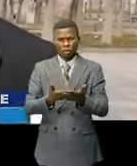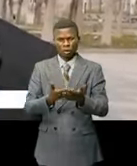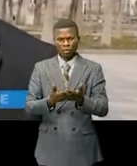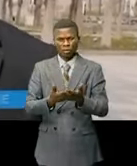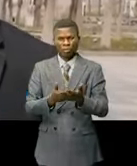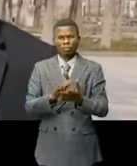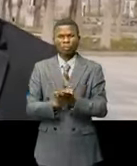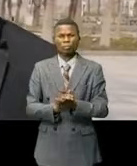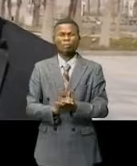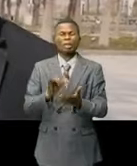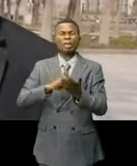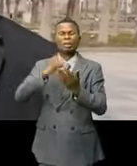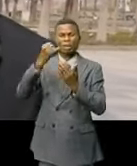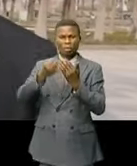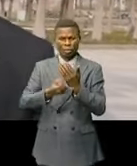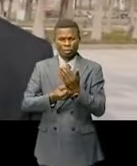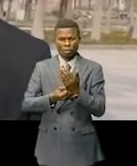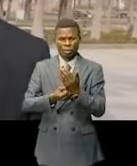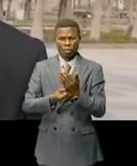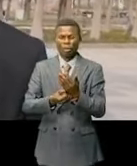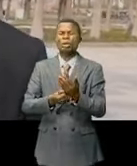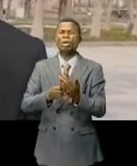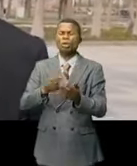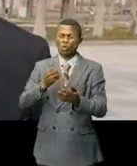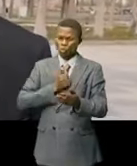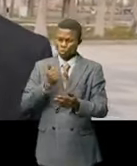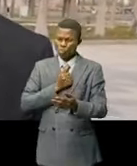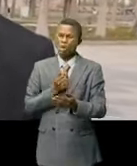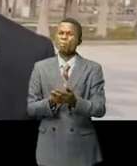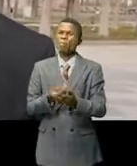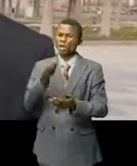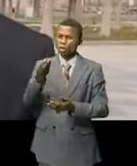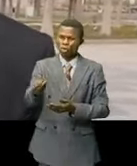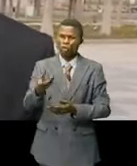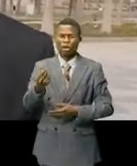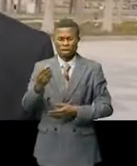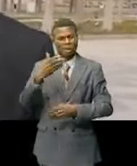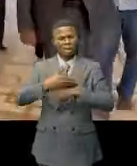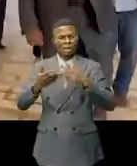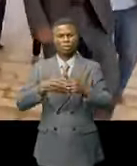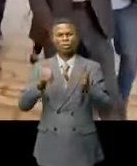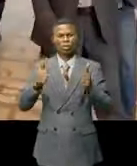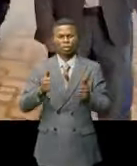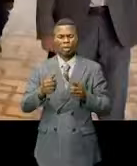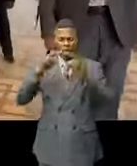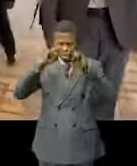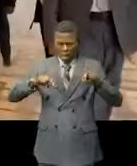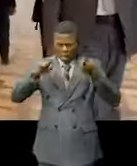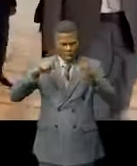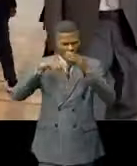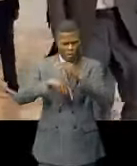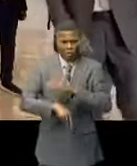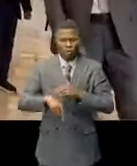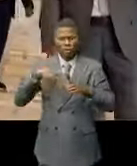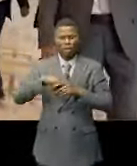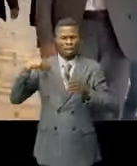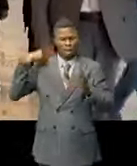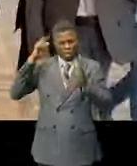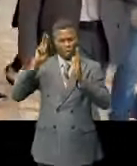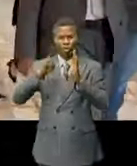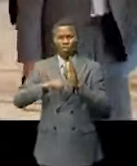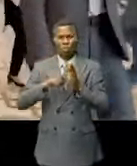sont finalement des projets qui peuvent s'autofinancer une fois qu'ils sont lancés. Donc on va vraiment bien étudier ça au niveau du gouvernement.